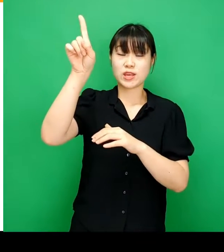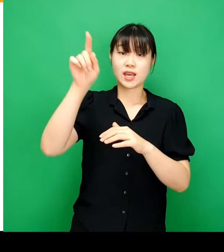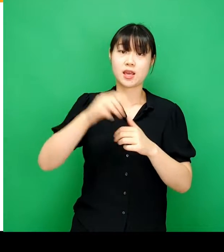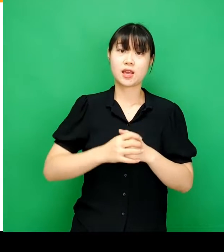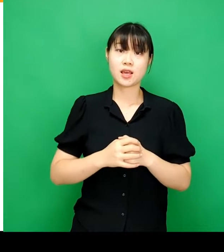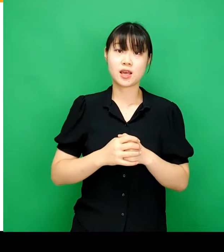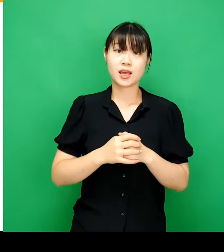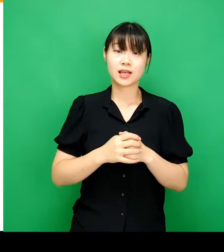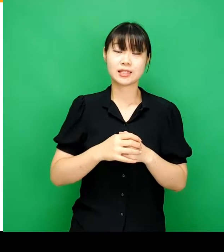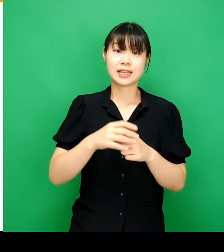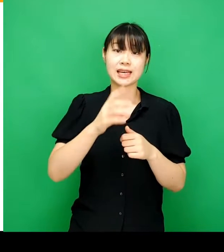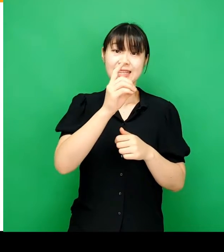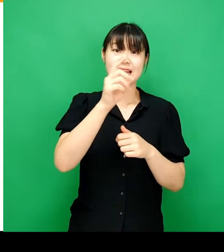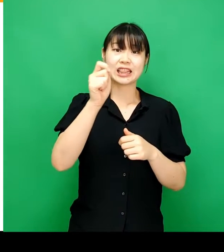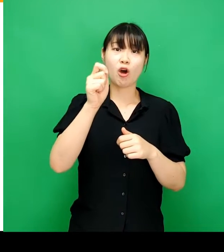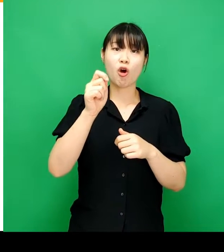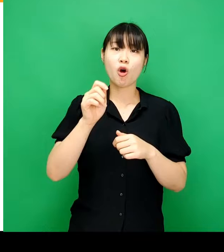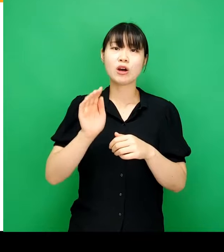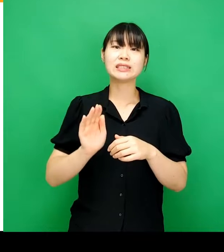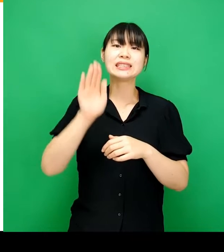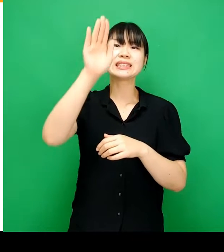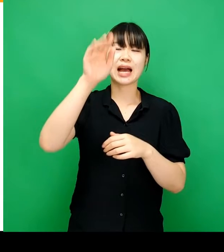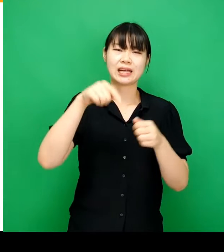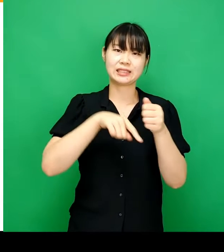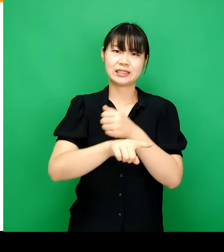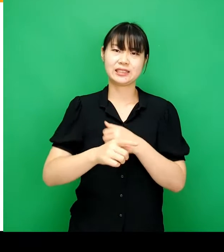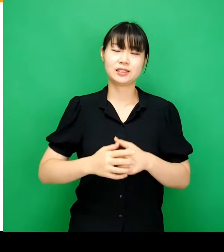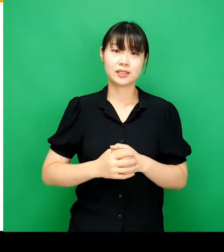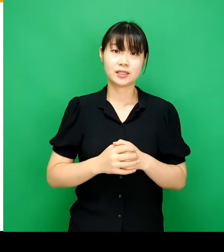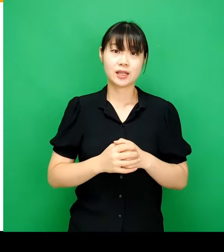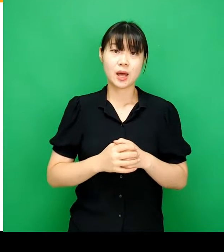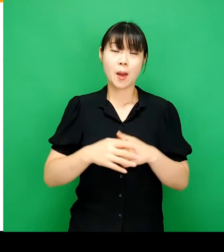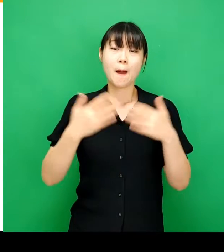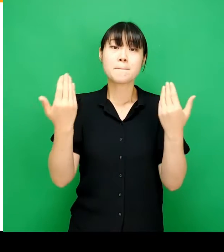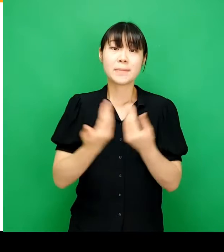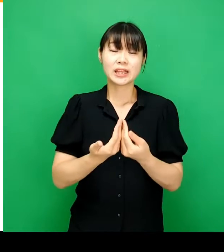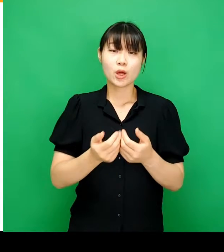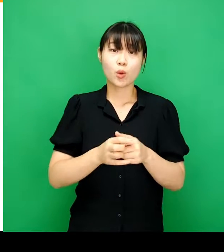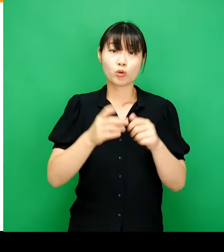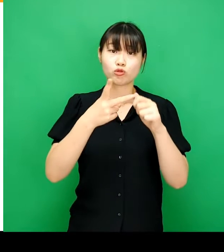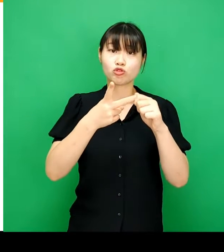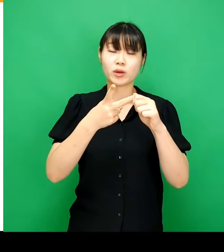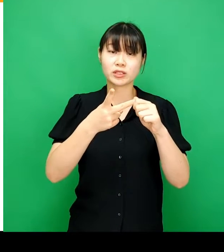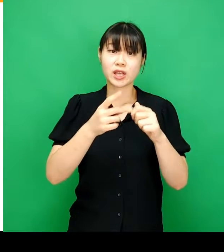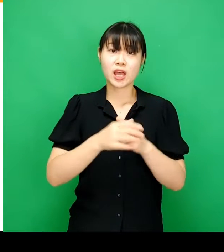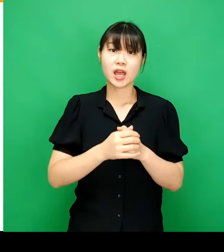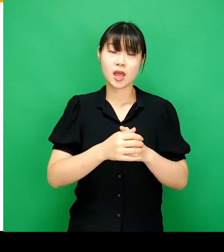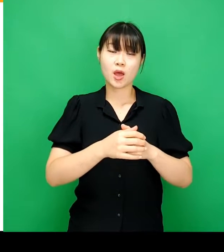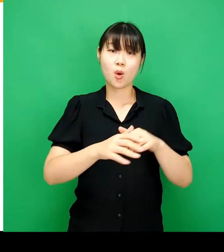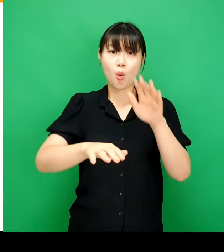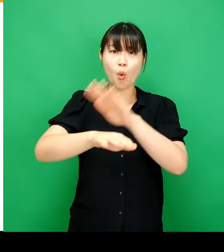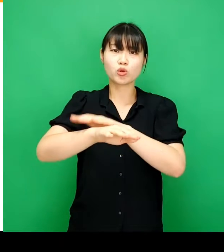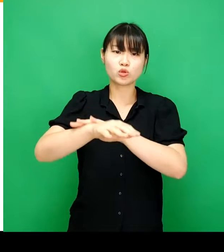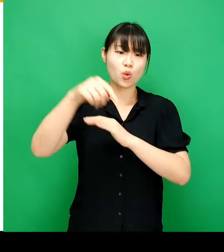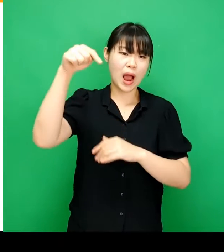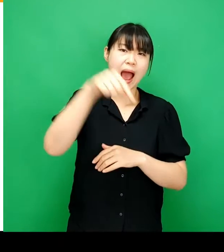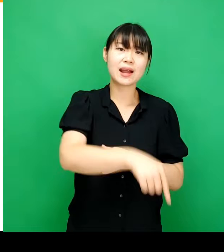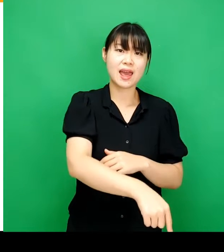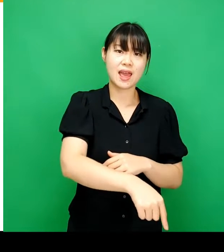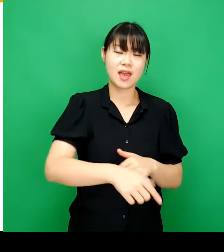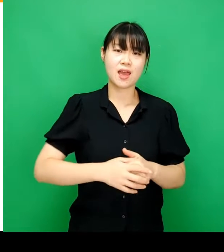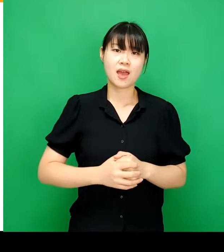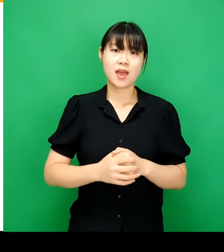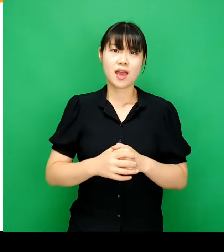방향이 오른쪽 위를 가리킵니다. 즉, 데이터가 증가했다는 뜻인데요. 반대로 두 번째